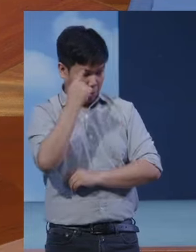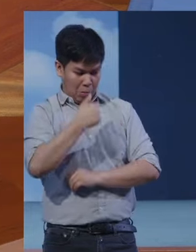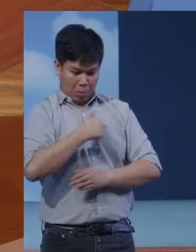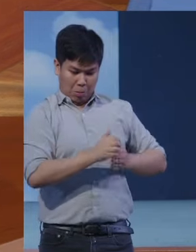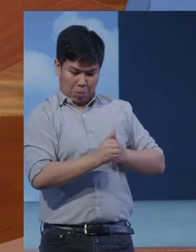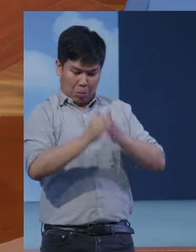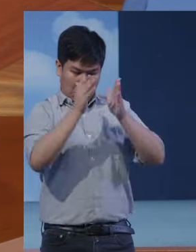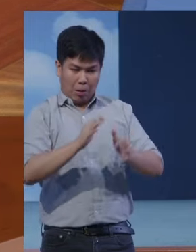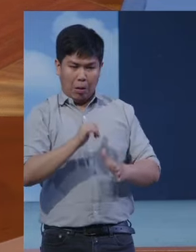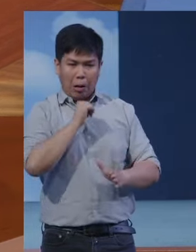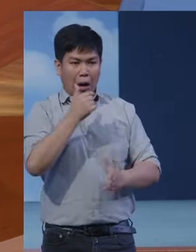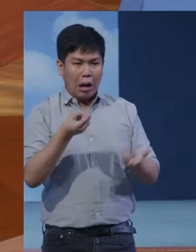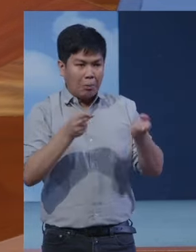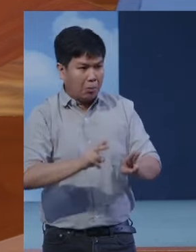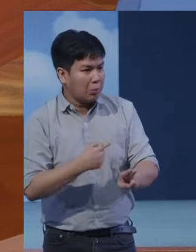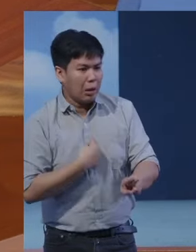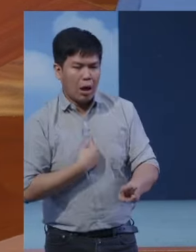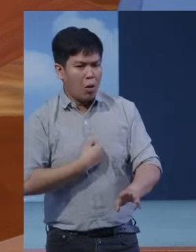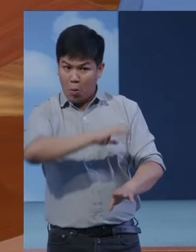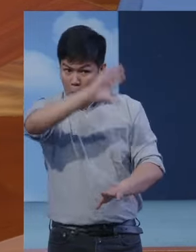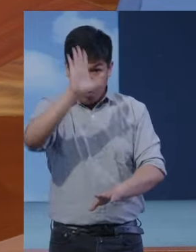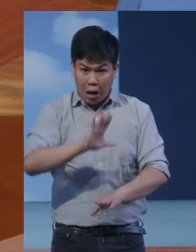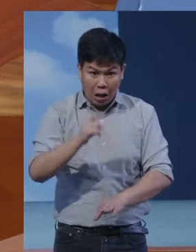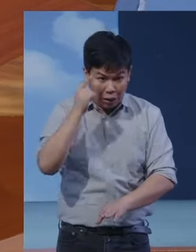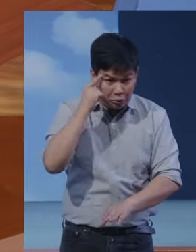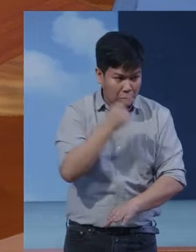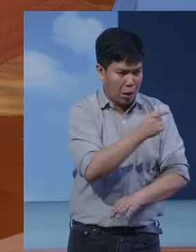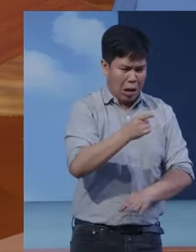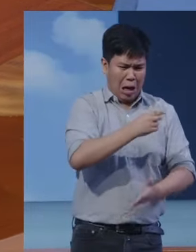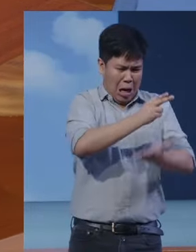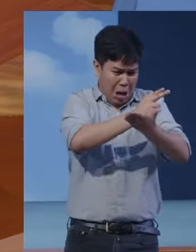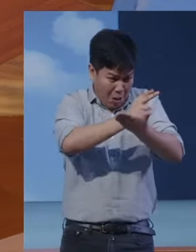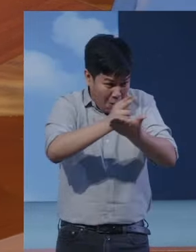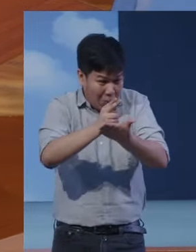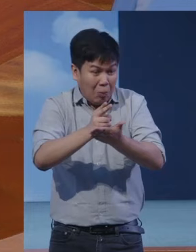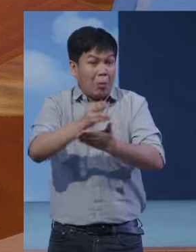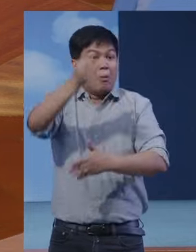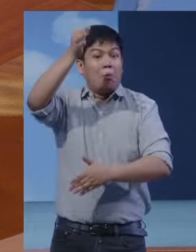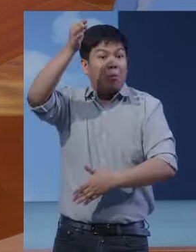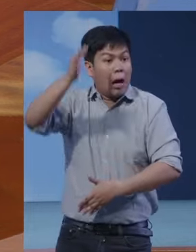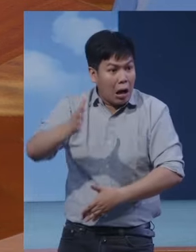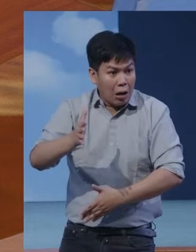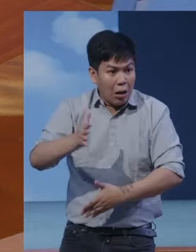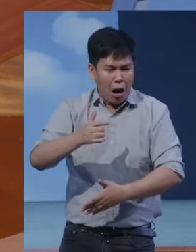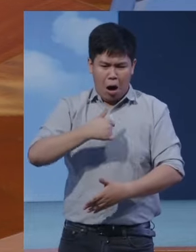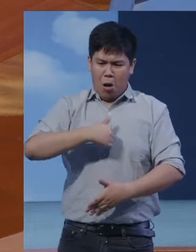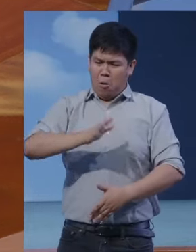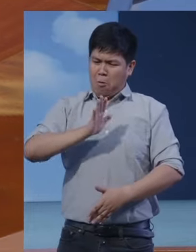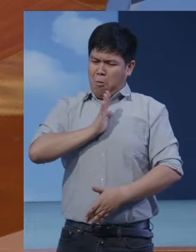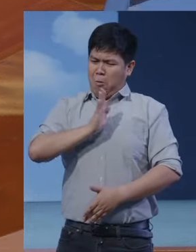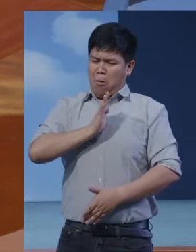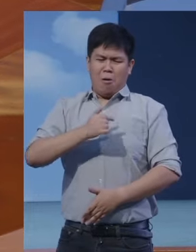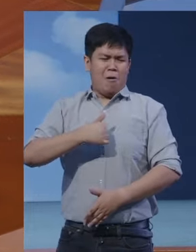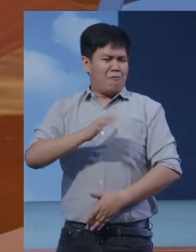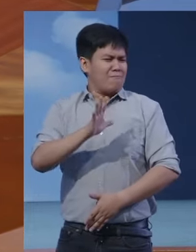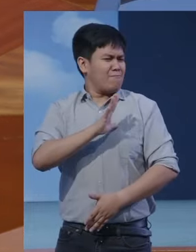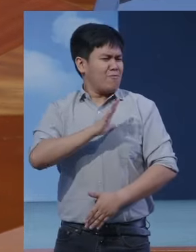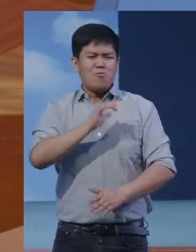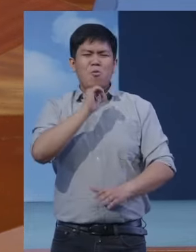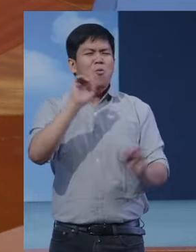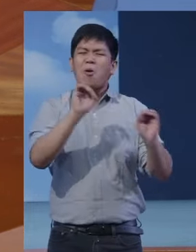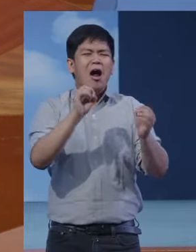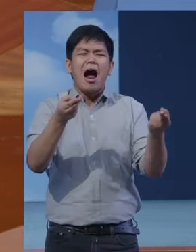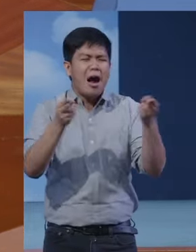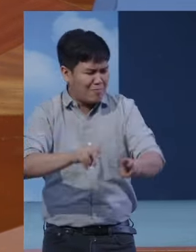hindi mangyayari sa inyo ito Hwag niyong isipin na kayo'y Pastor at Dat at hindi mangyayari sa